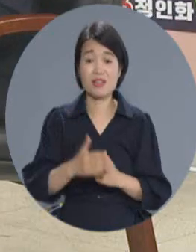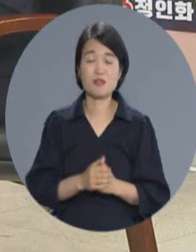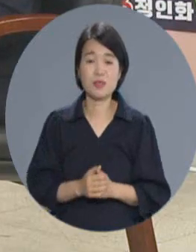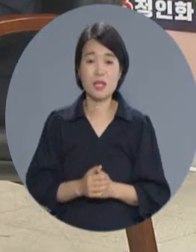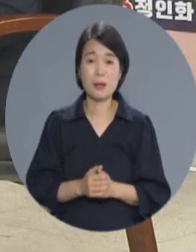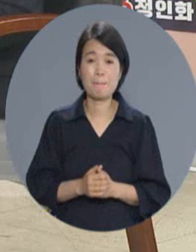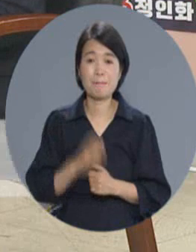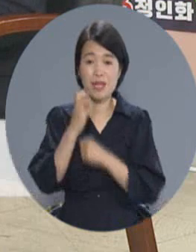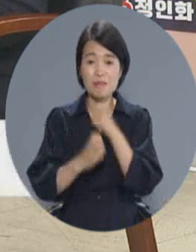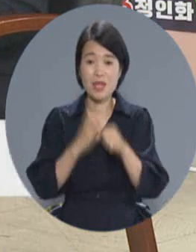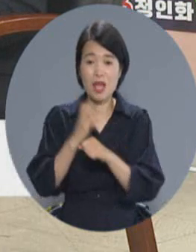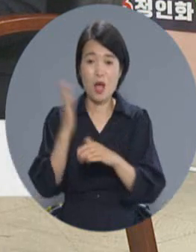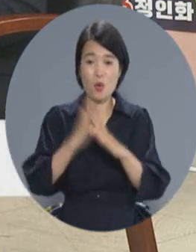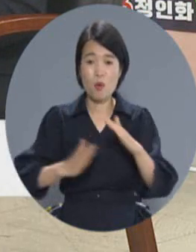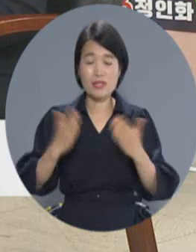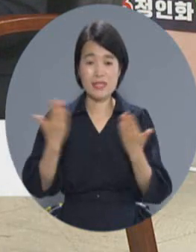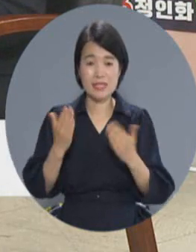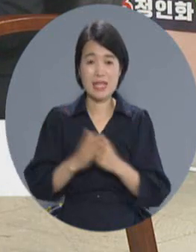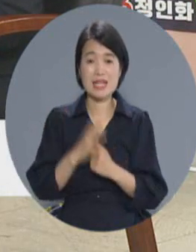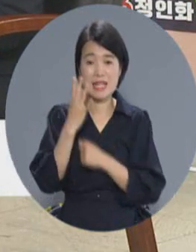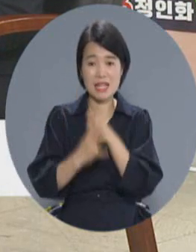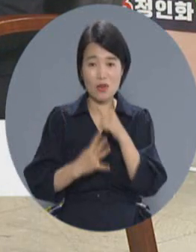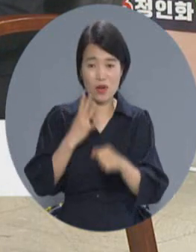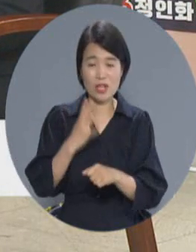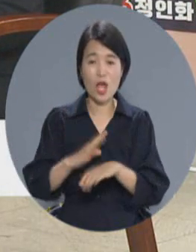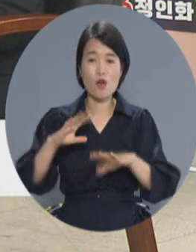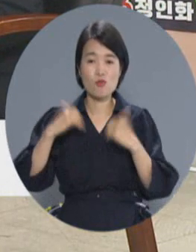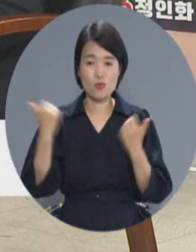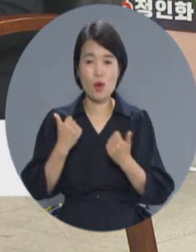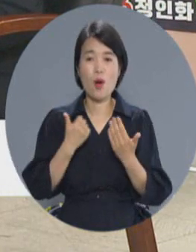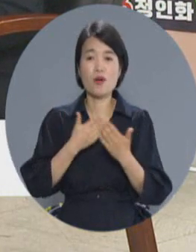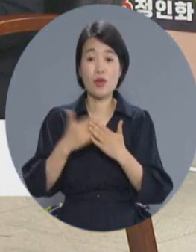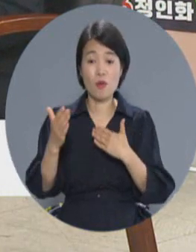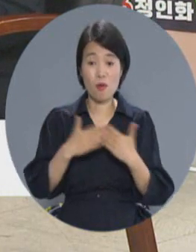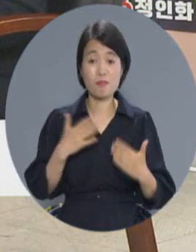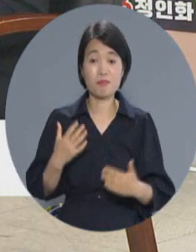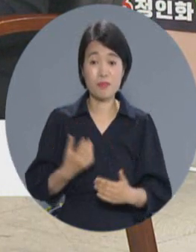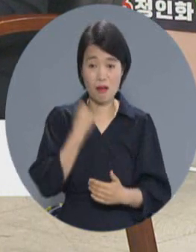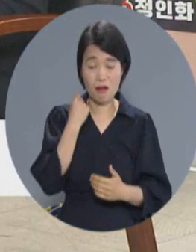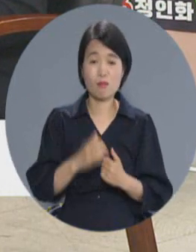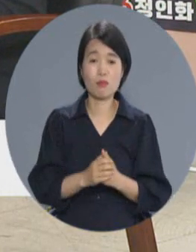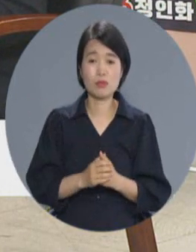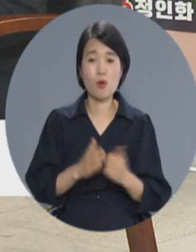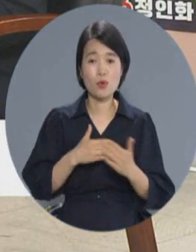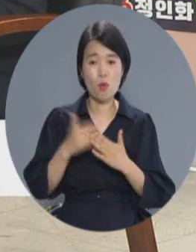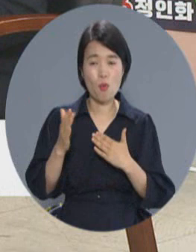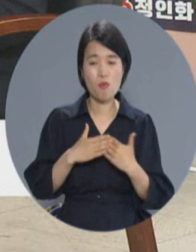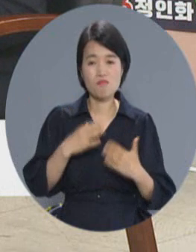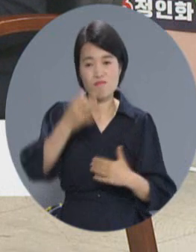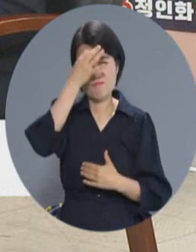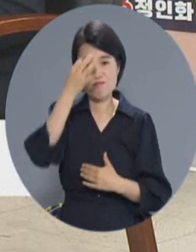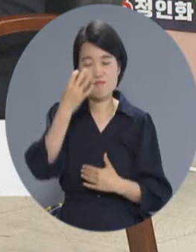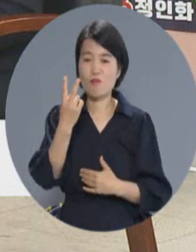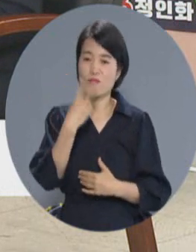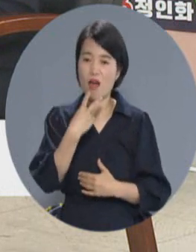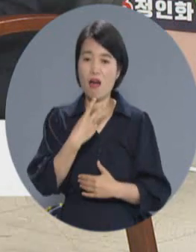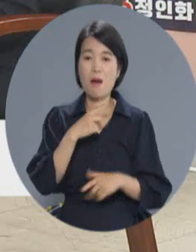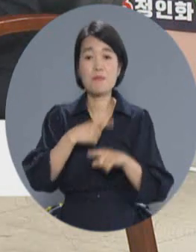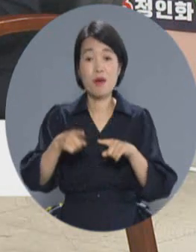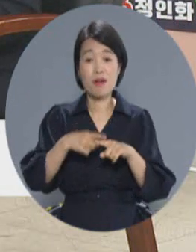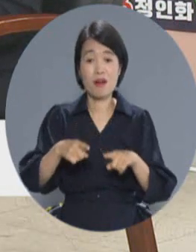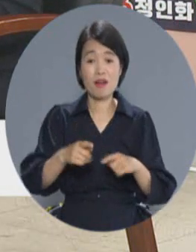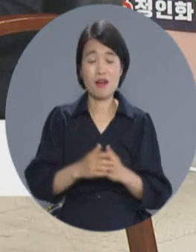네, 30년간의 공직 그리고 4년간의 국회의원 경험을 갖추셨어요. 그래서 경험과 실력을 겸비했다 이런 호평이